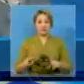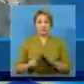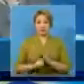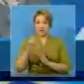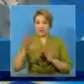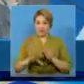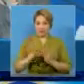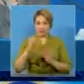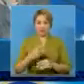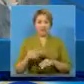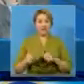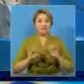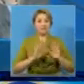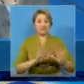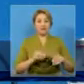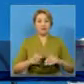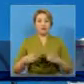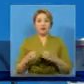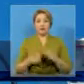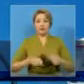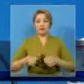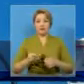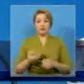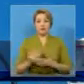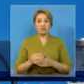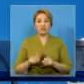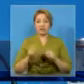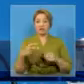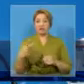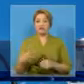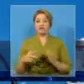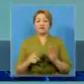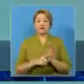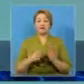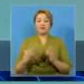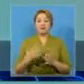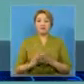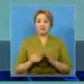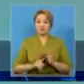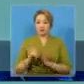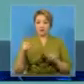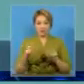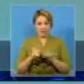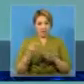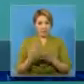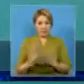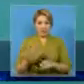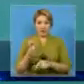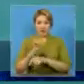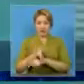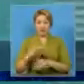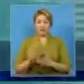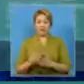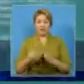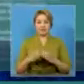началом голосования заместитель председателя Ассамблеи Жансейит Туимбаев открыл 28-ю сессию и выступил с речью. Сессию посетили делегации